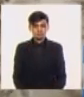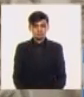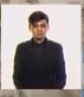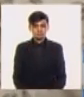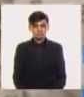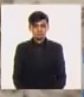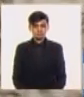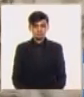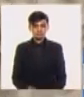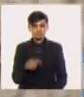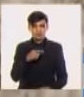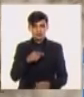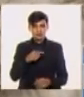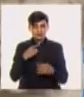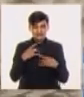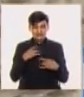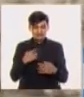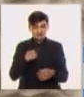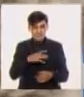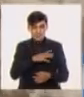Вот, на нервной почве.